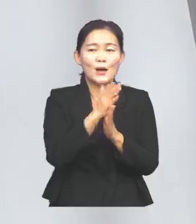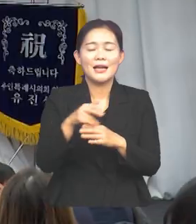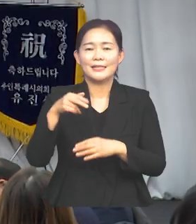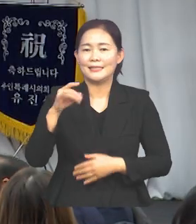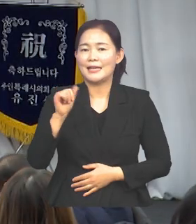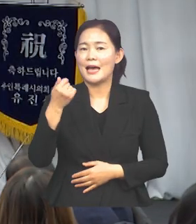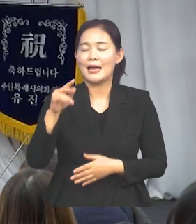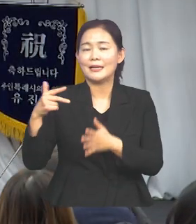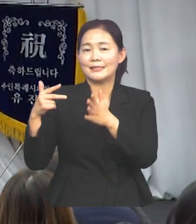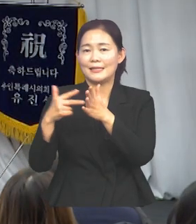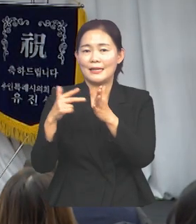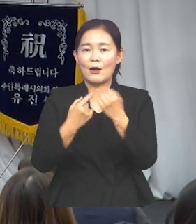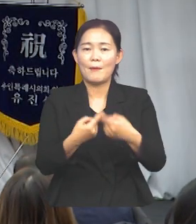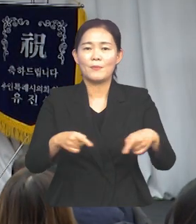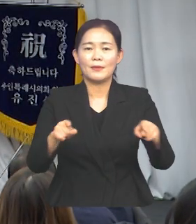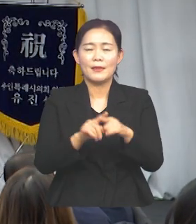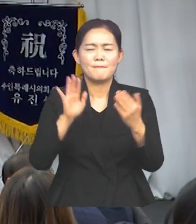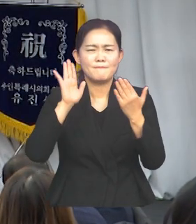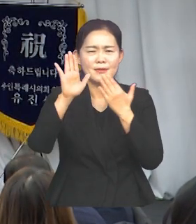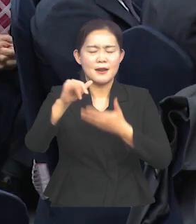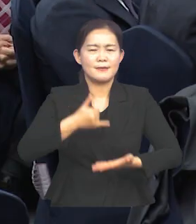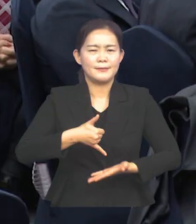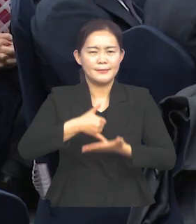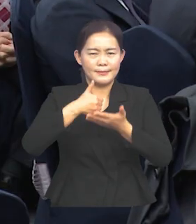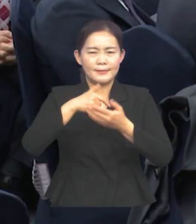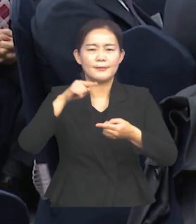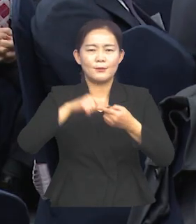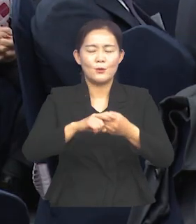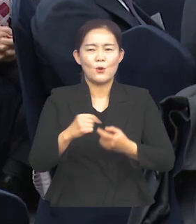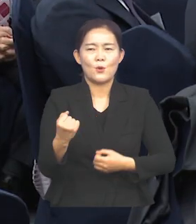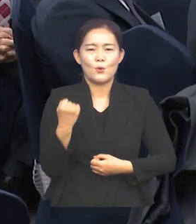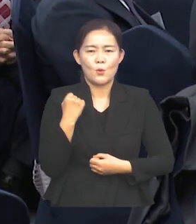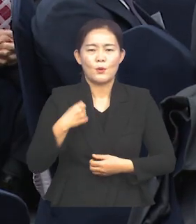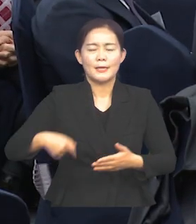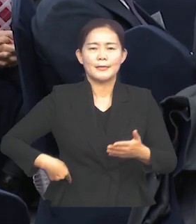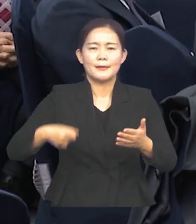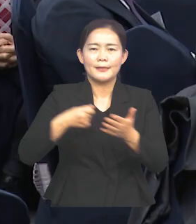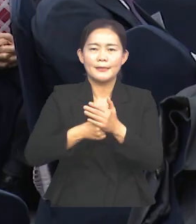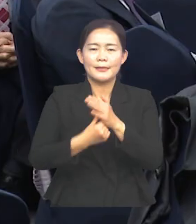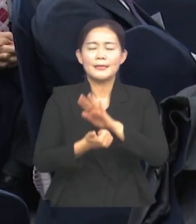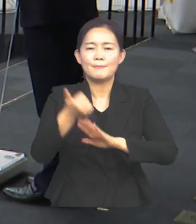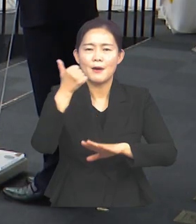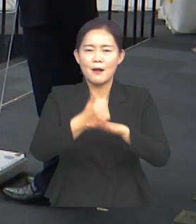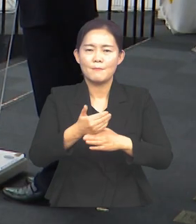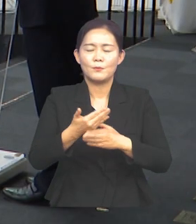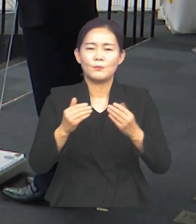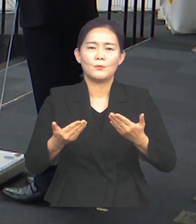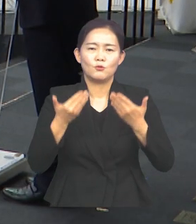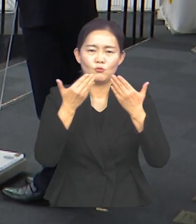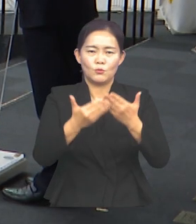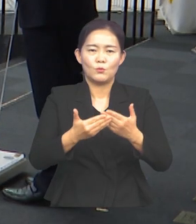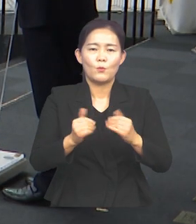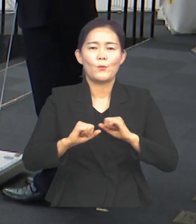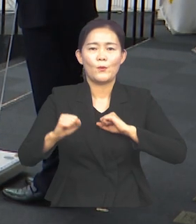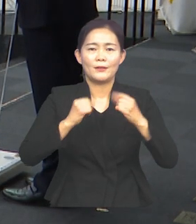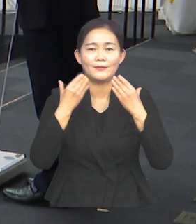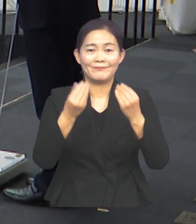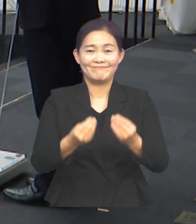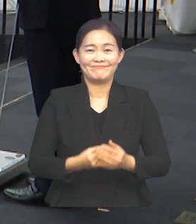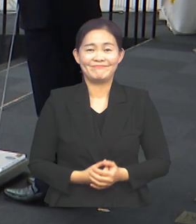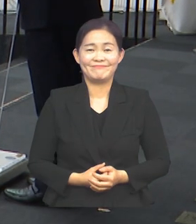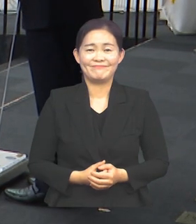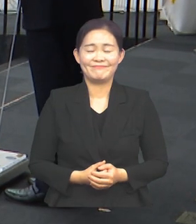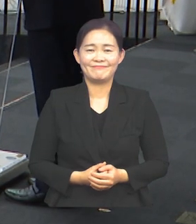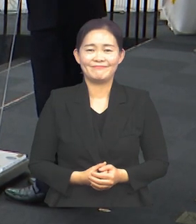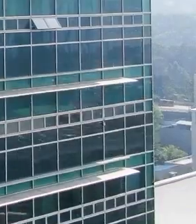시와 장학재단이 함께 이 나라의 미래를 짊어질 인재들에게 용기와 희망을 줄 수 있는 활동을 해나가자고 말했습니다.